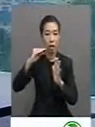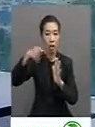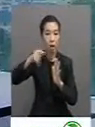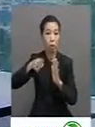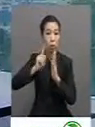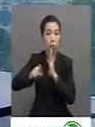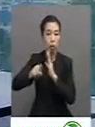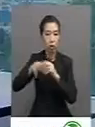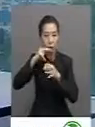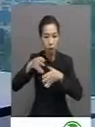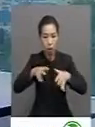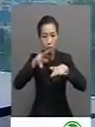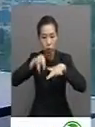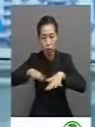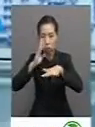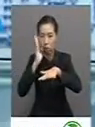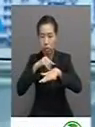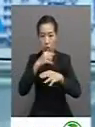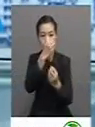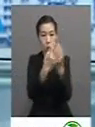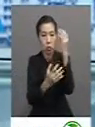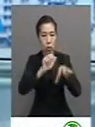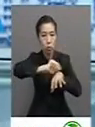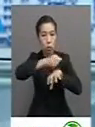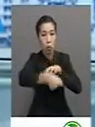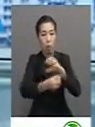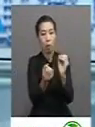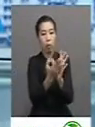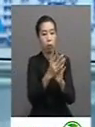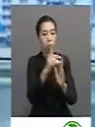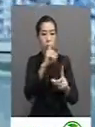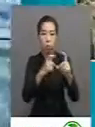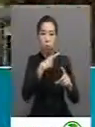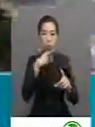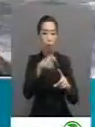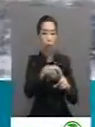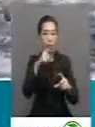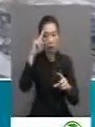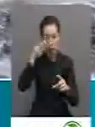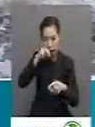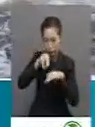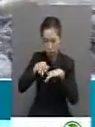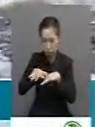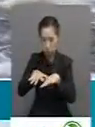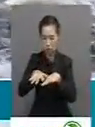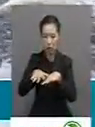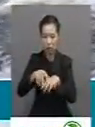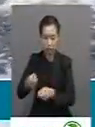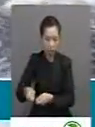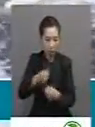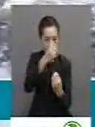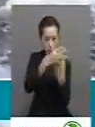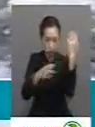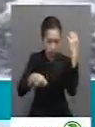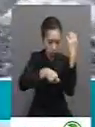วนส้มโอมากกว่า 1,000 ไร่นะคะชาวบ้านบอกว่านี่เป็นเสมือนกับแหล่งน้ำสุดท้ายแล้วไม่กล้าจะเอาน้ำมาใช้เพราะว่ากลัวจะทำให้ส้มโอตาย